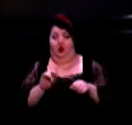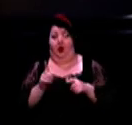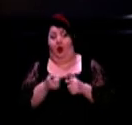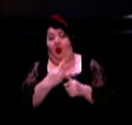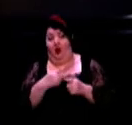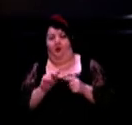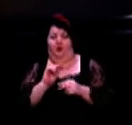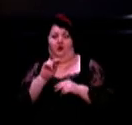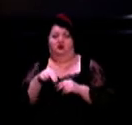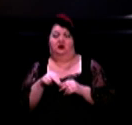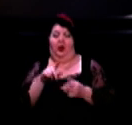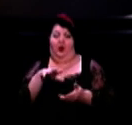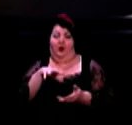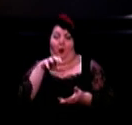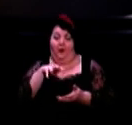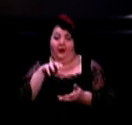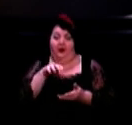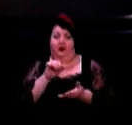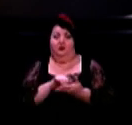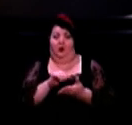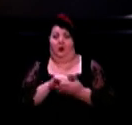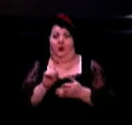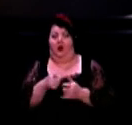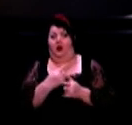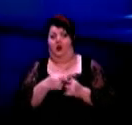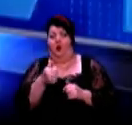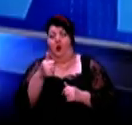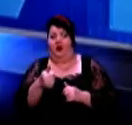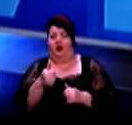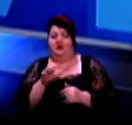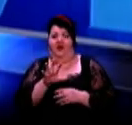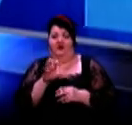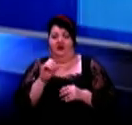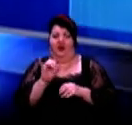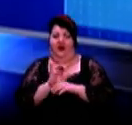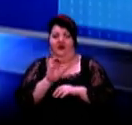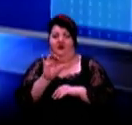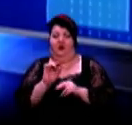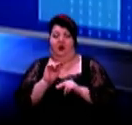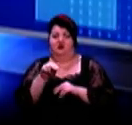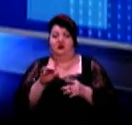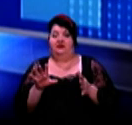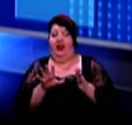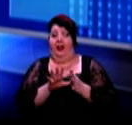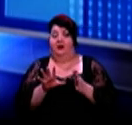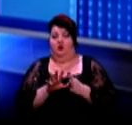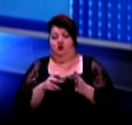документів. Так, скан-копія, бо це якісна фотографія на телефон і відправлена через електронну